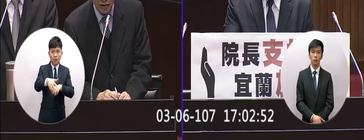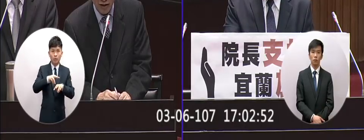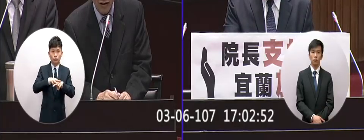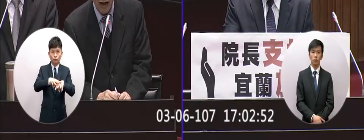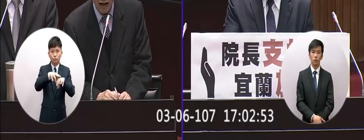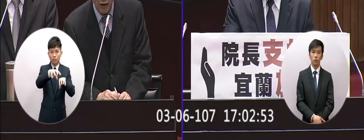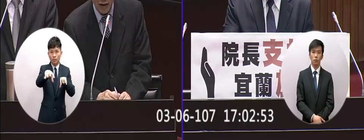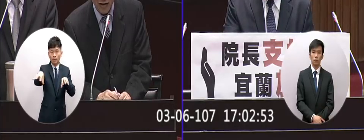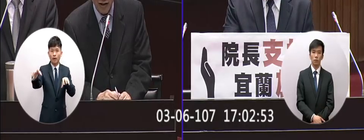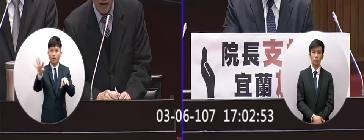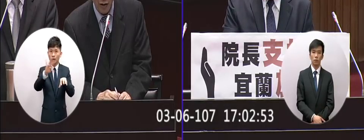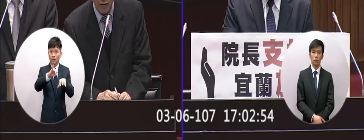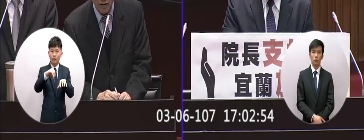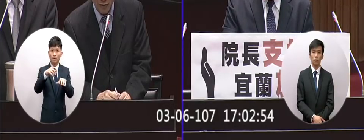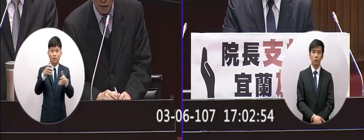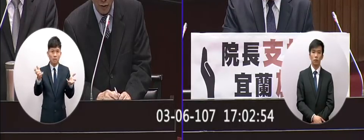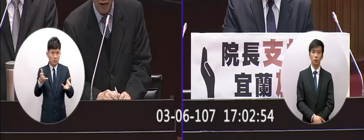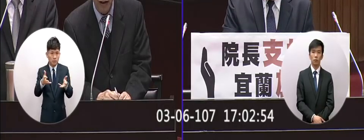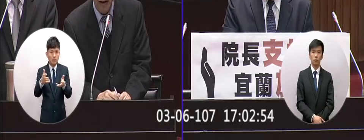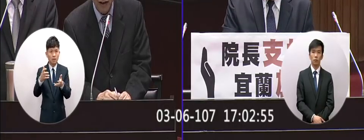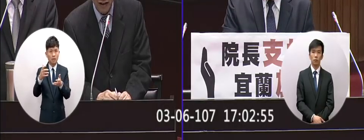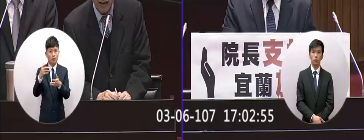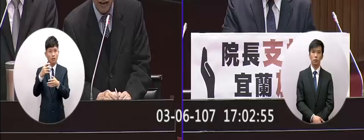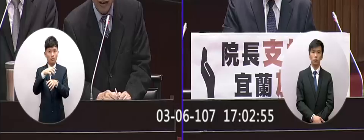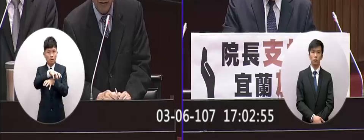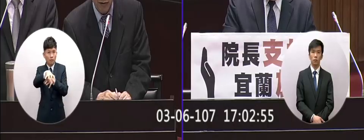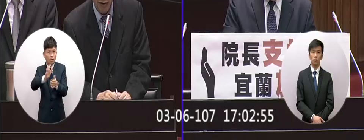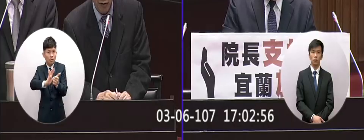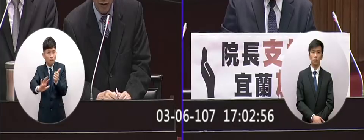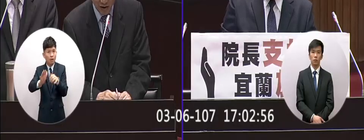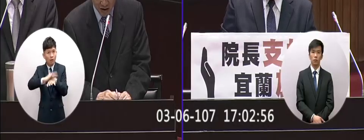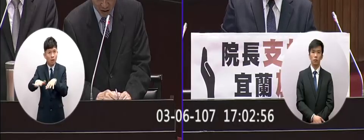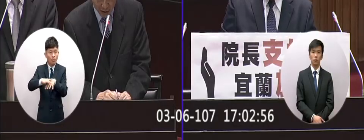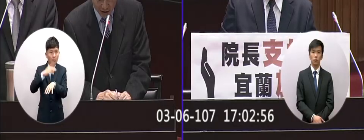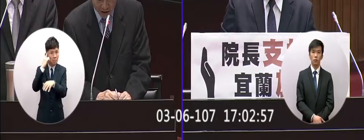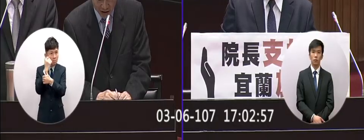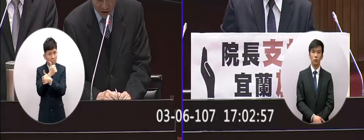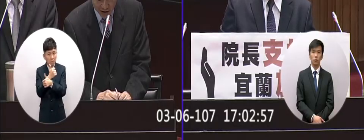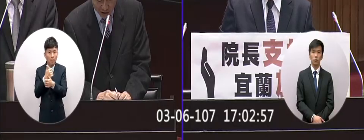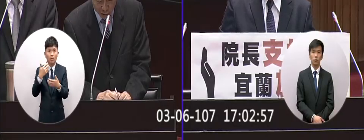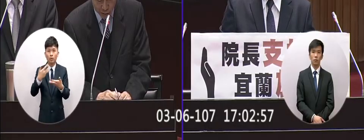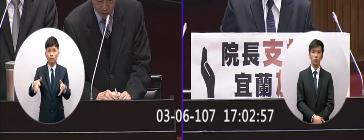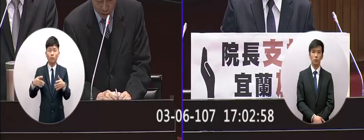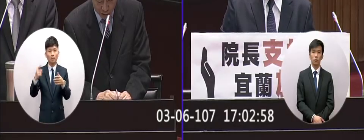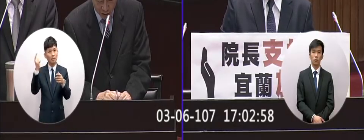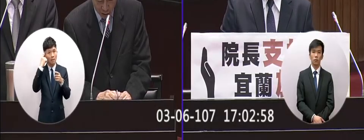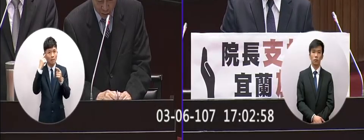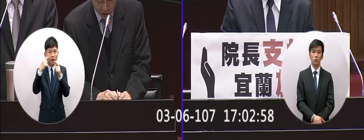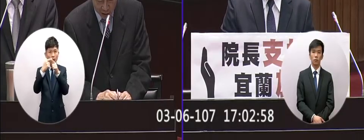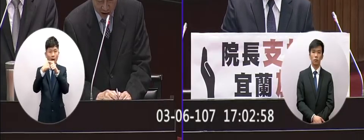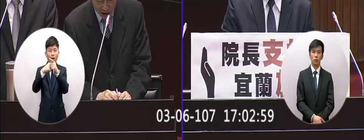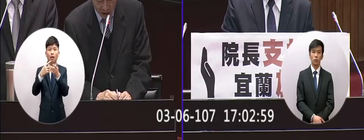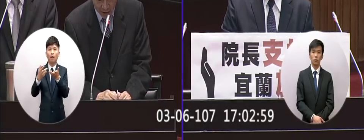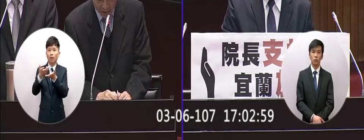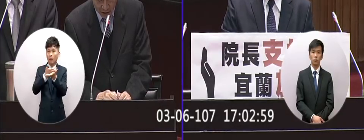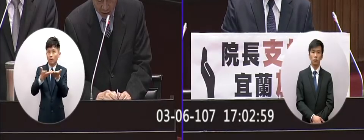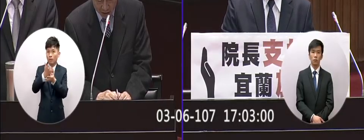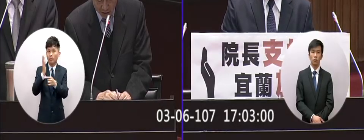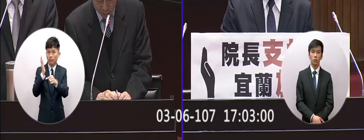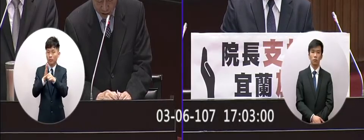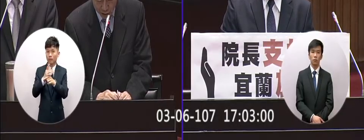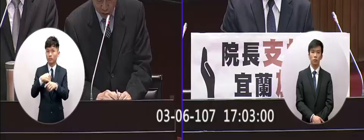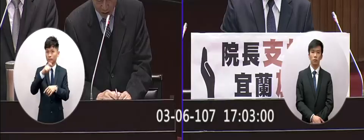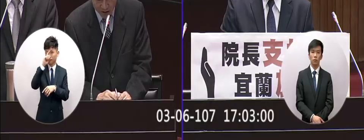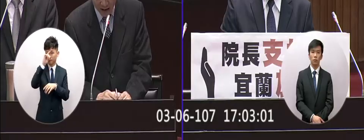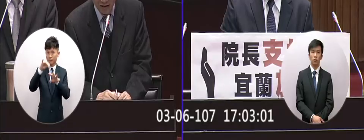多在工程还有环境上的考虑是比较多一点，大家的意见比较多，这个上面还现在还正在沟通当中。我们乐于见到地